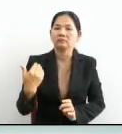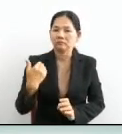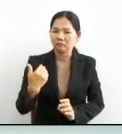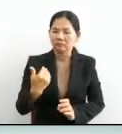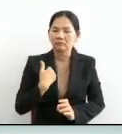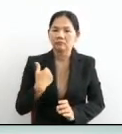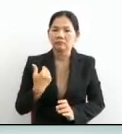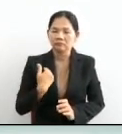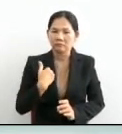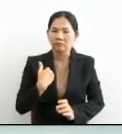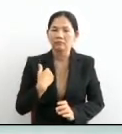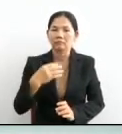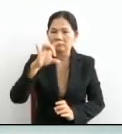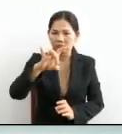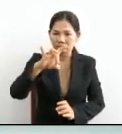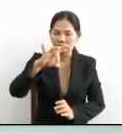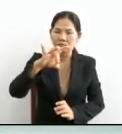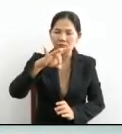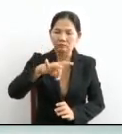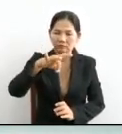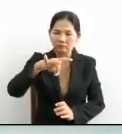កំពុងមាន